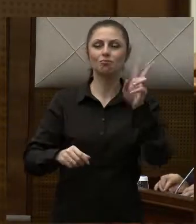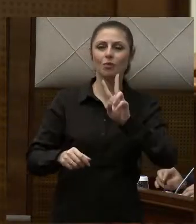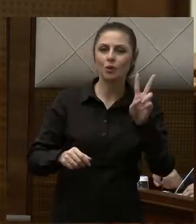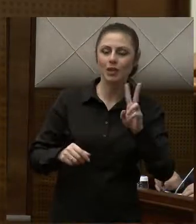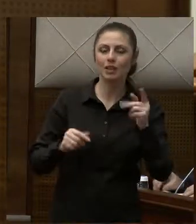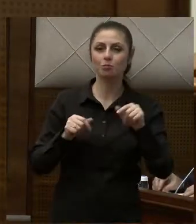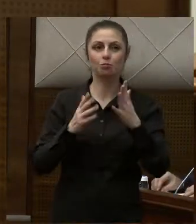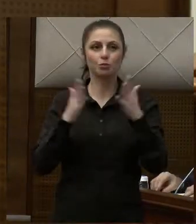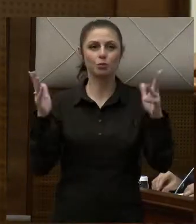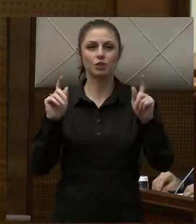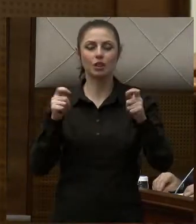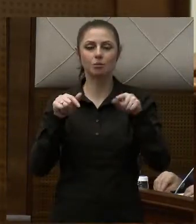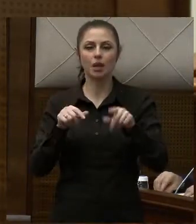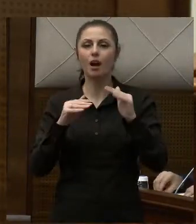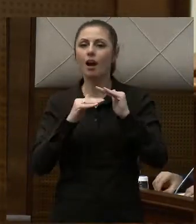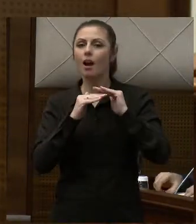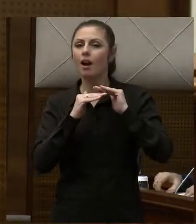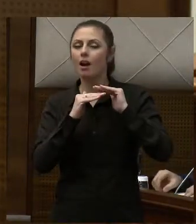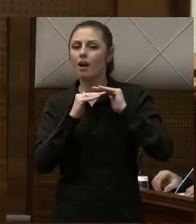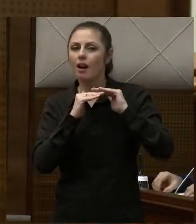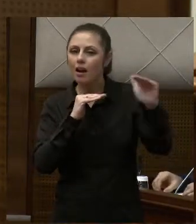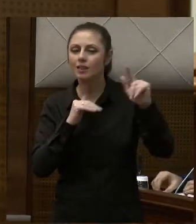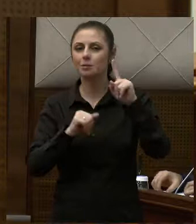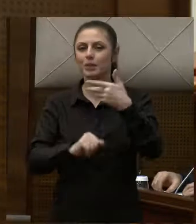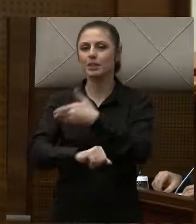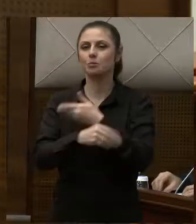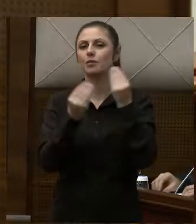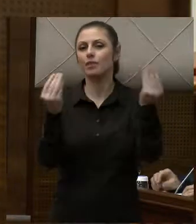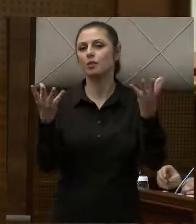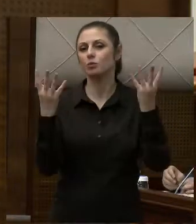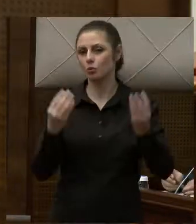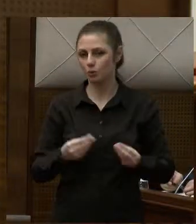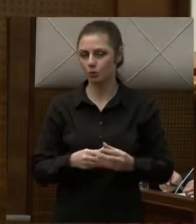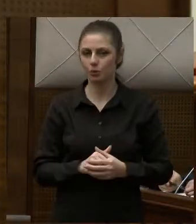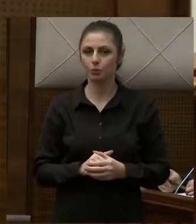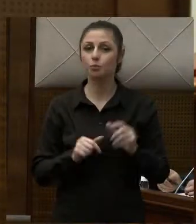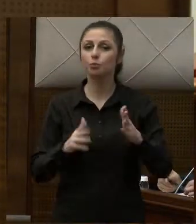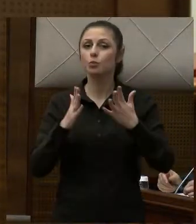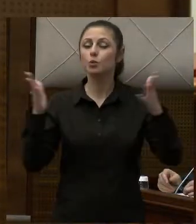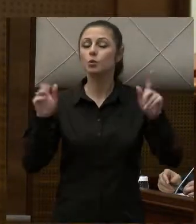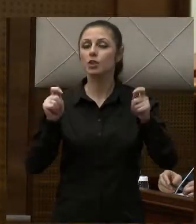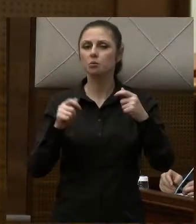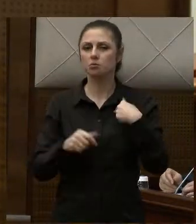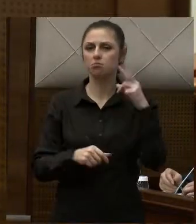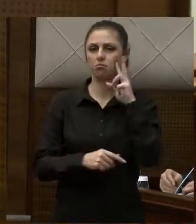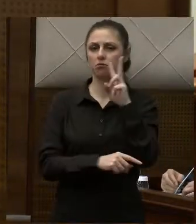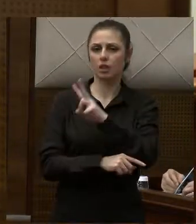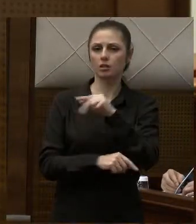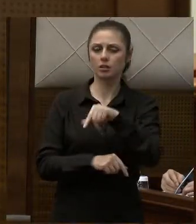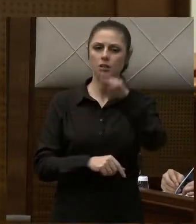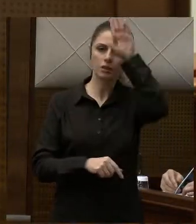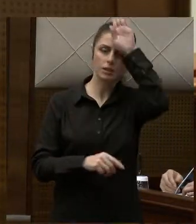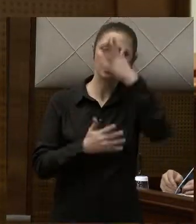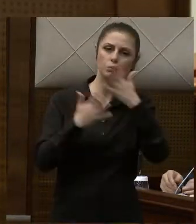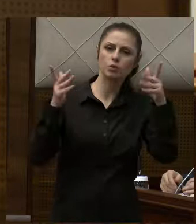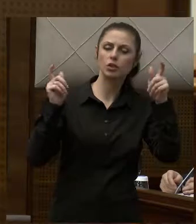binada Büyükçekmece halkının hizmet etmesini sağlamış olduk. Yine Büyükçekmece'mize baktığımızda tabii ki İstanbul